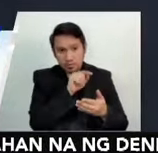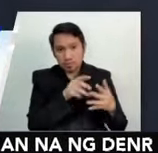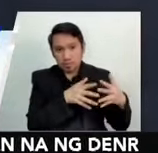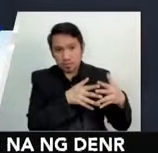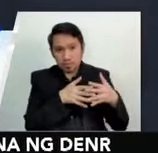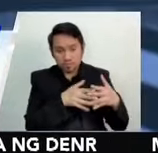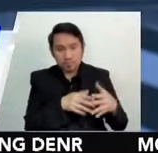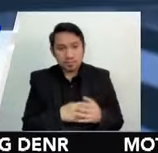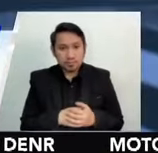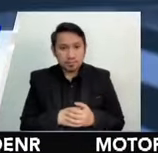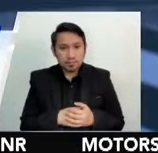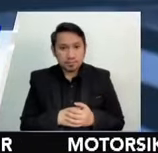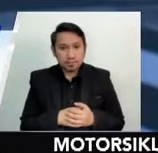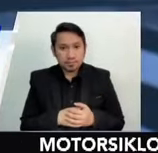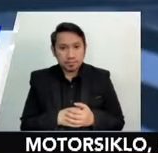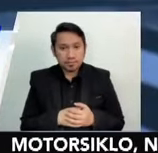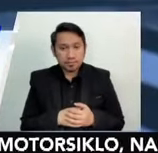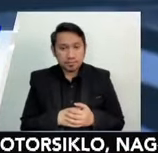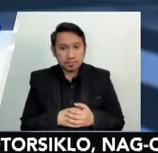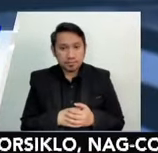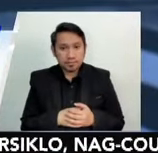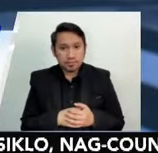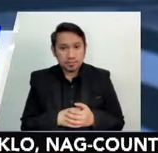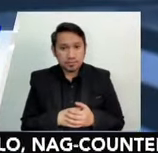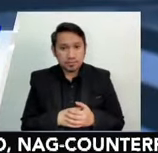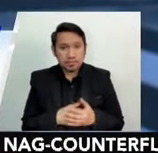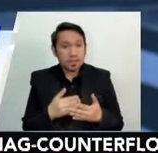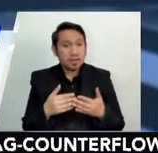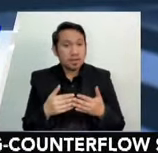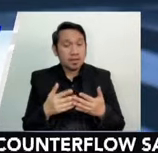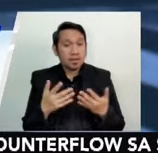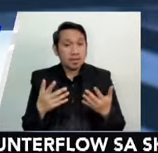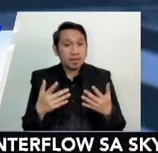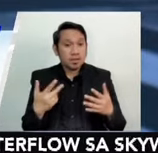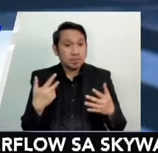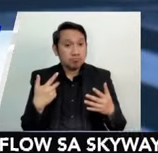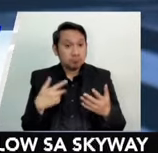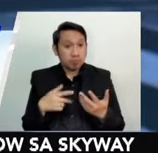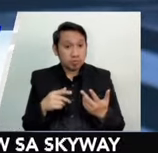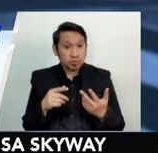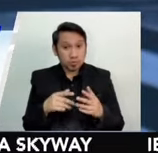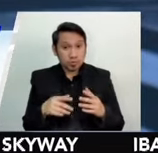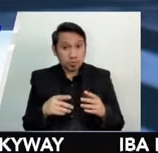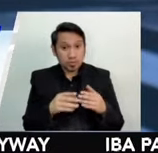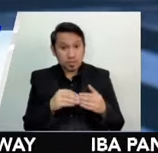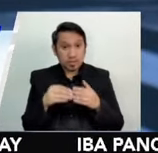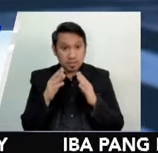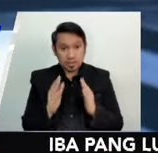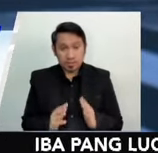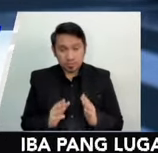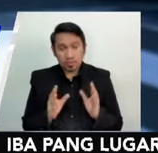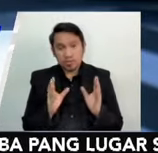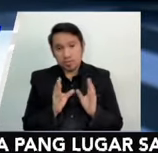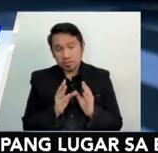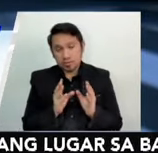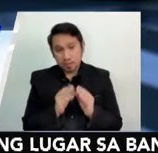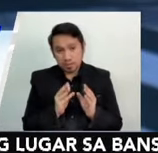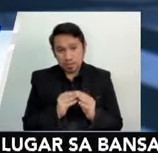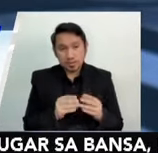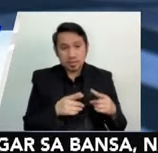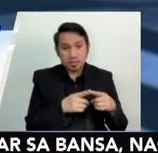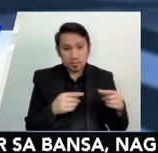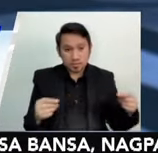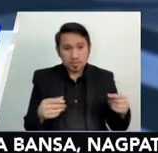kapuso, ilang araw naman po bago ang nakatakdang trilateral leader summit ng Japan, Pilipinas at Amerika dito